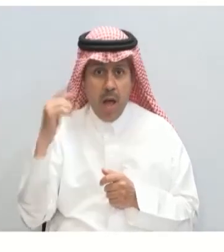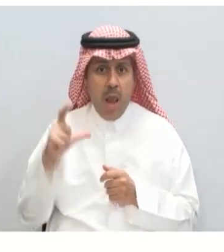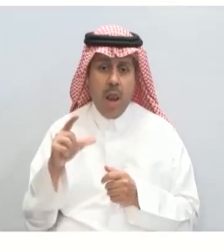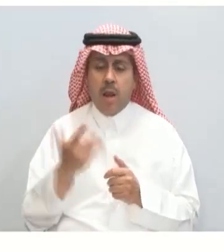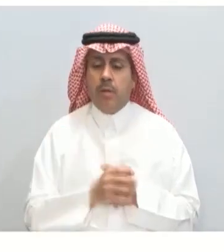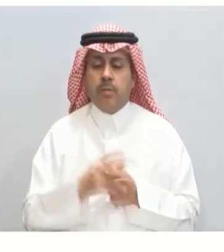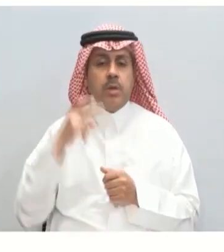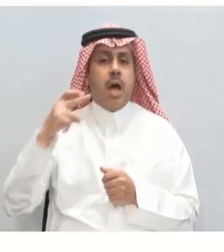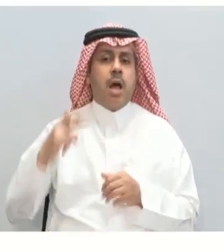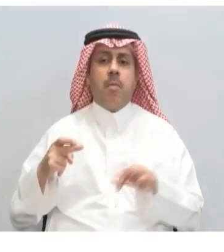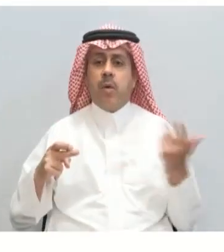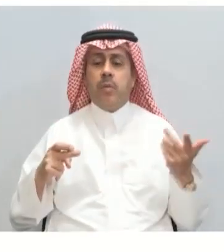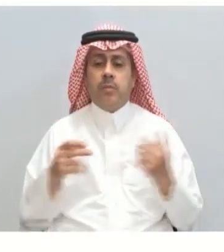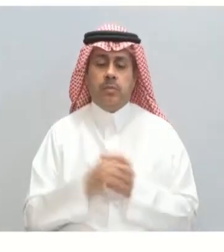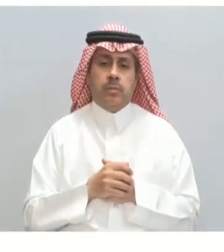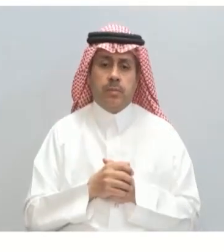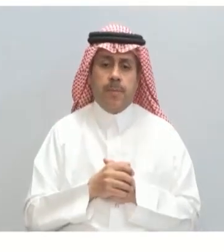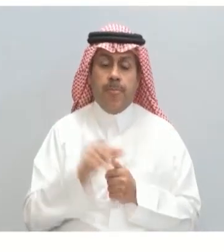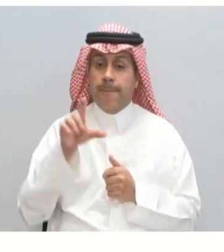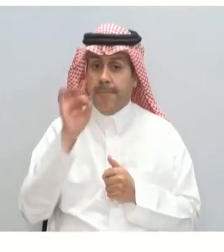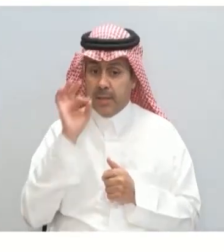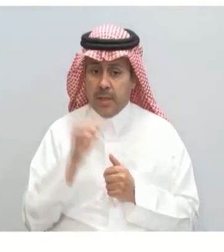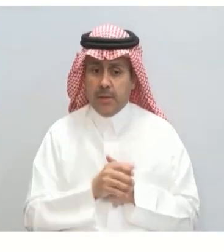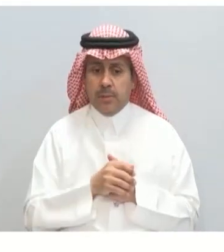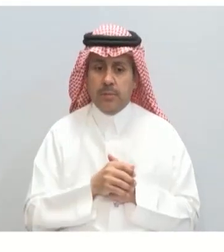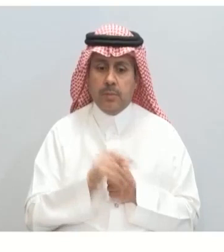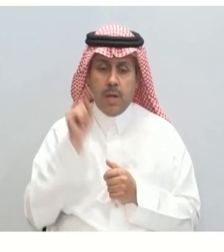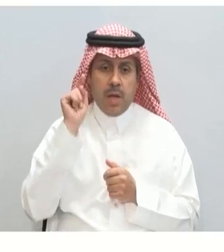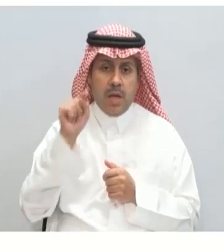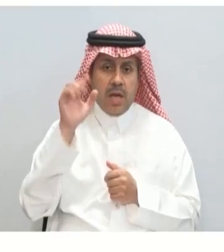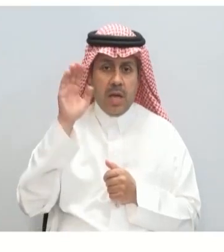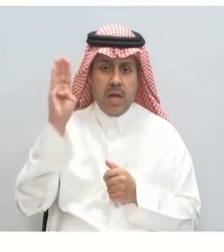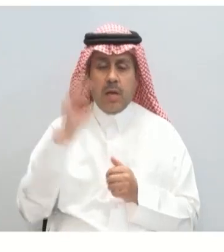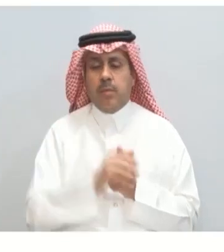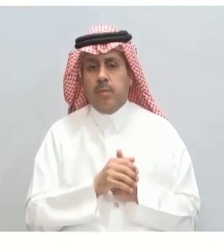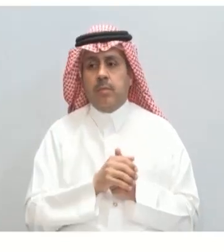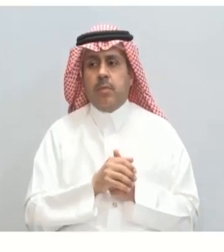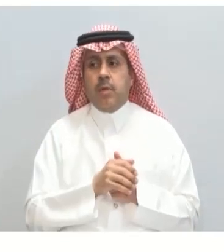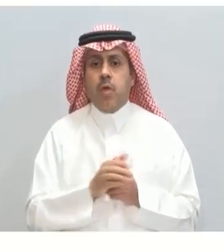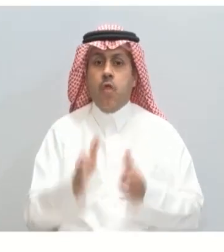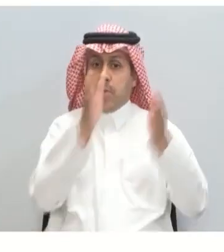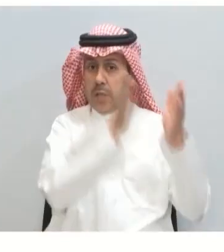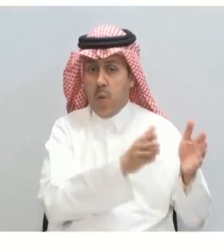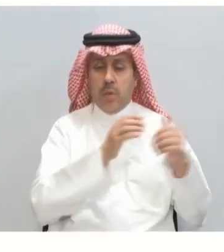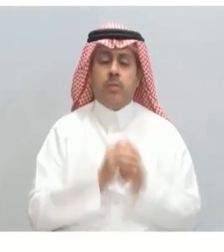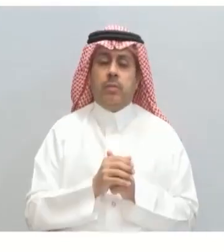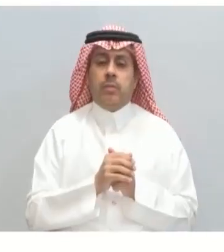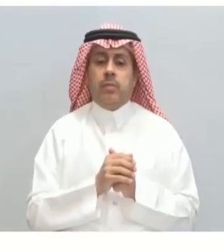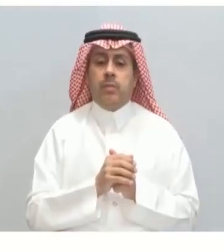سولفر فاون سلوشن وبالتالي نختار على الريبوت اوكي ومن ثم سيتحول